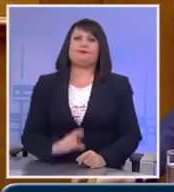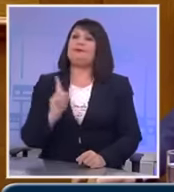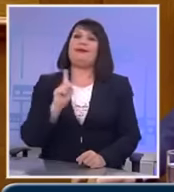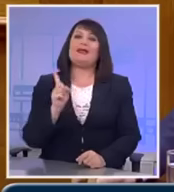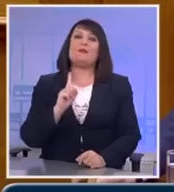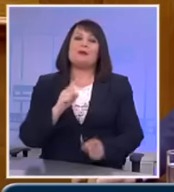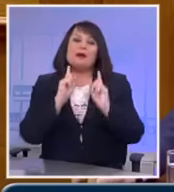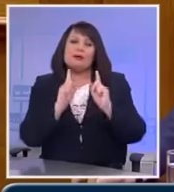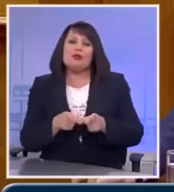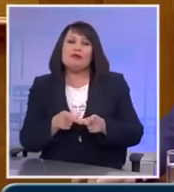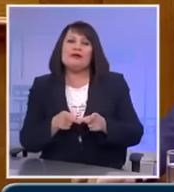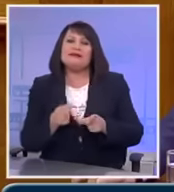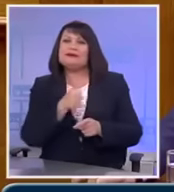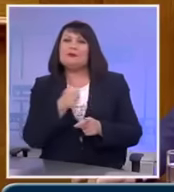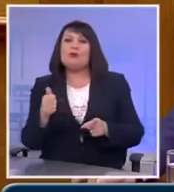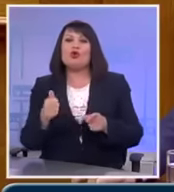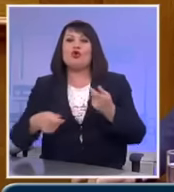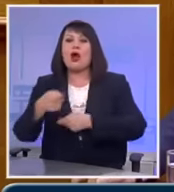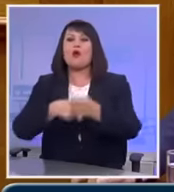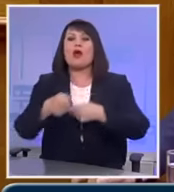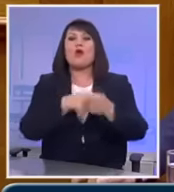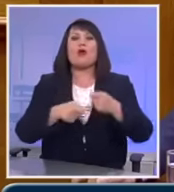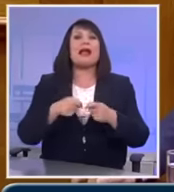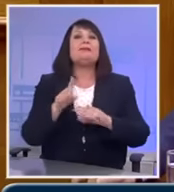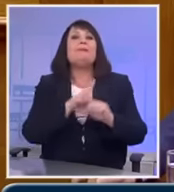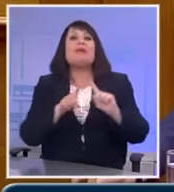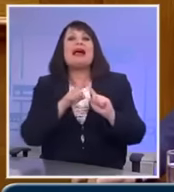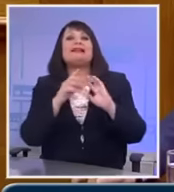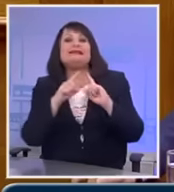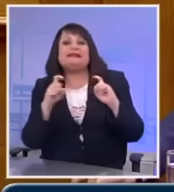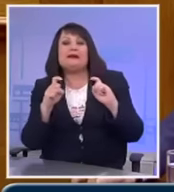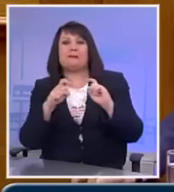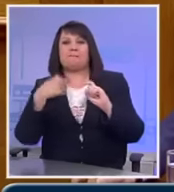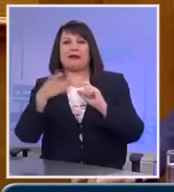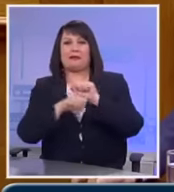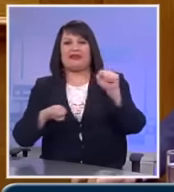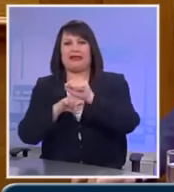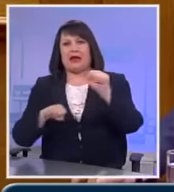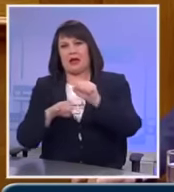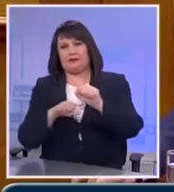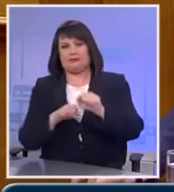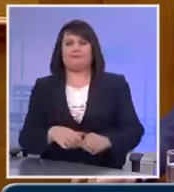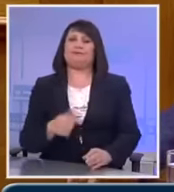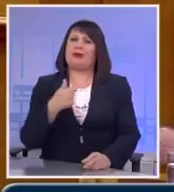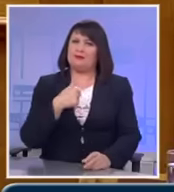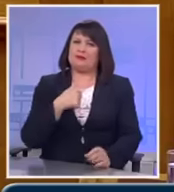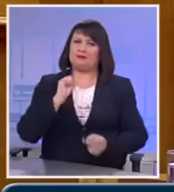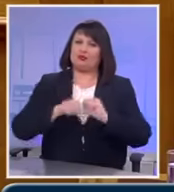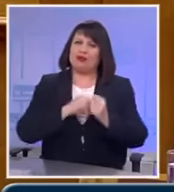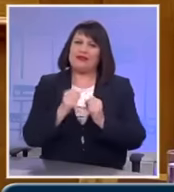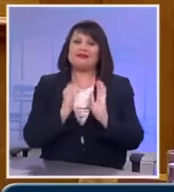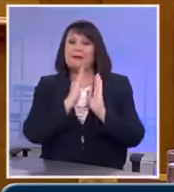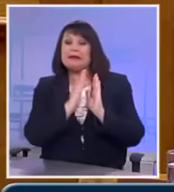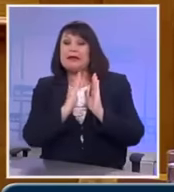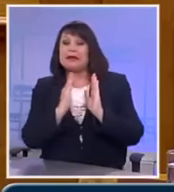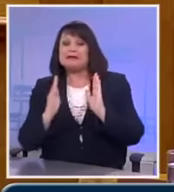αποφασίζει μόνο η αγορά για το τι μεταπτυχιακά θα γίνονται εμείς επιχειρήσαμε να βάλουμε μια